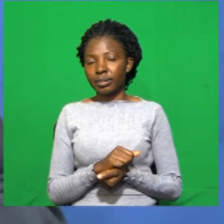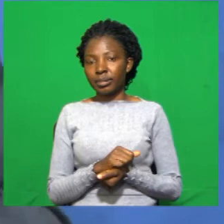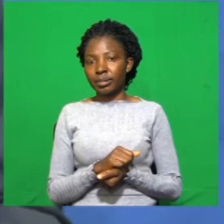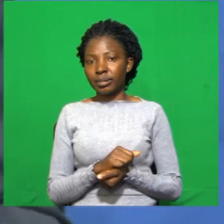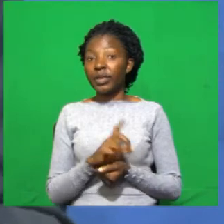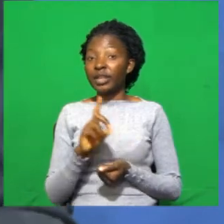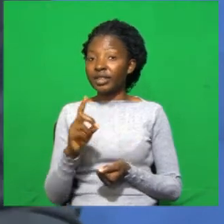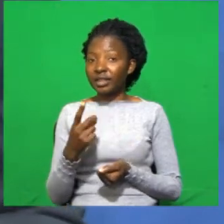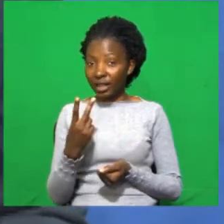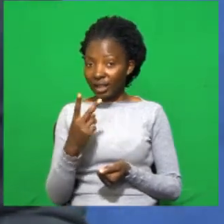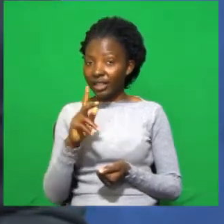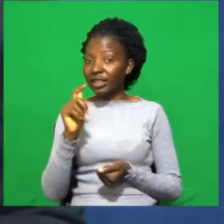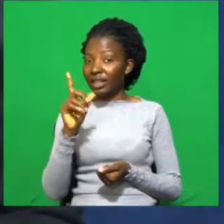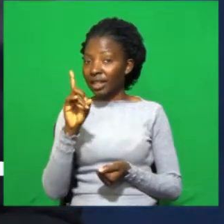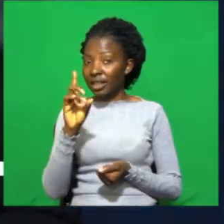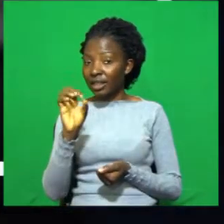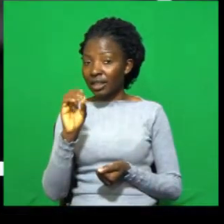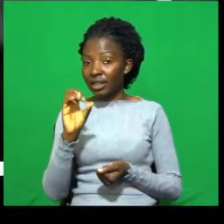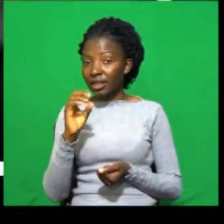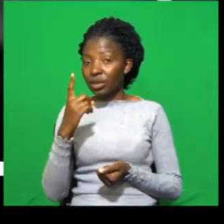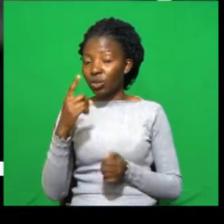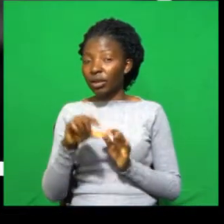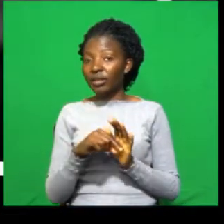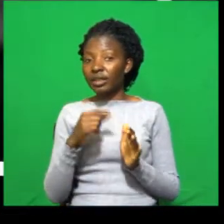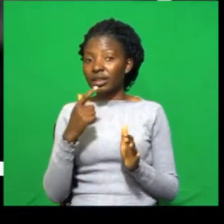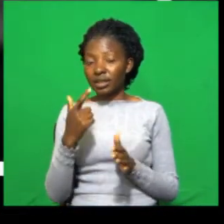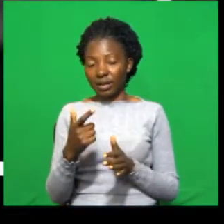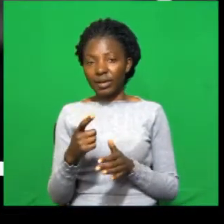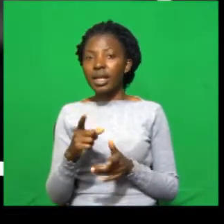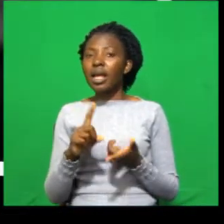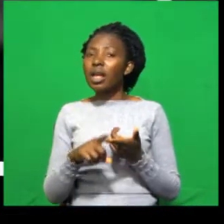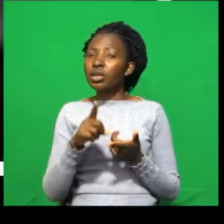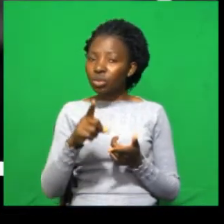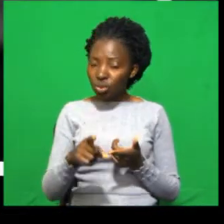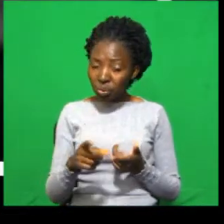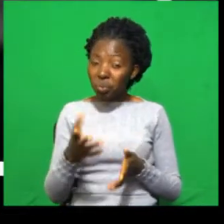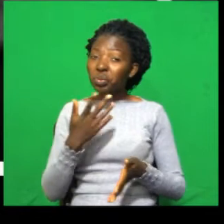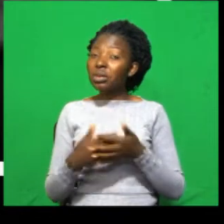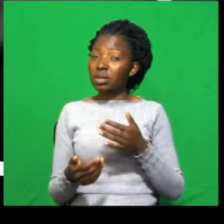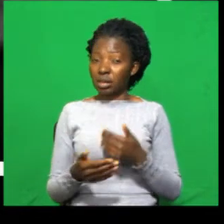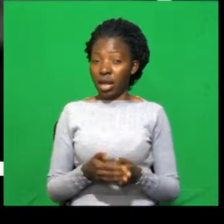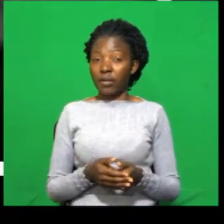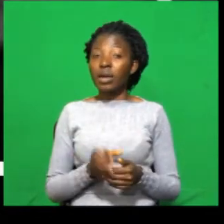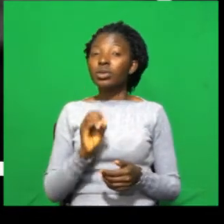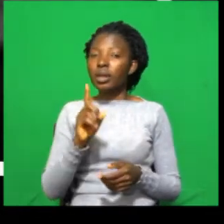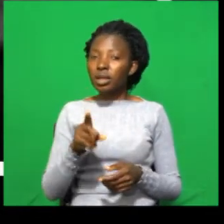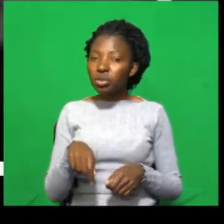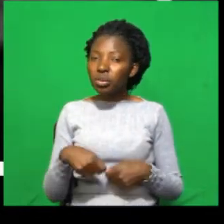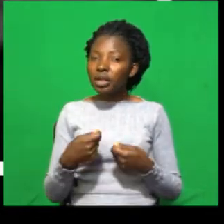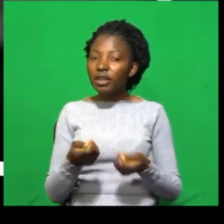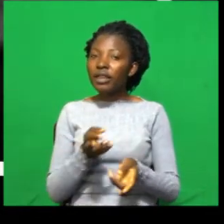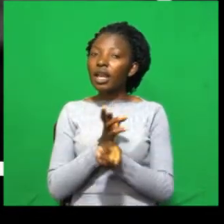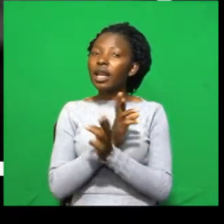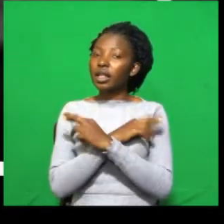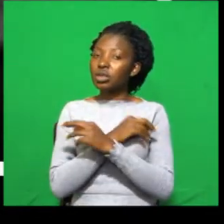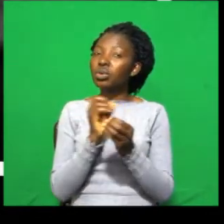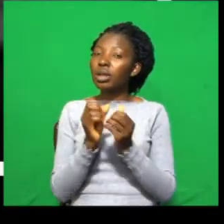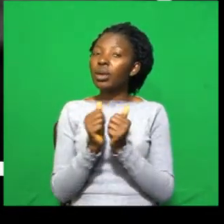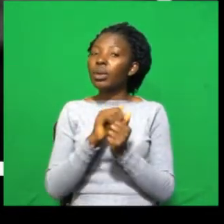chapter 1 verse ndeya 7. Yes. Nemi munotambudzwa kuti mupiwe kuzorora pamwe chete